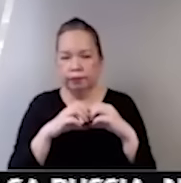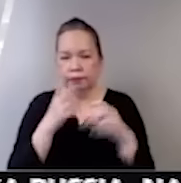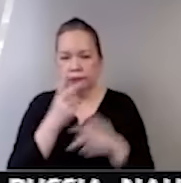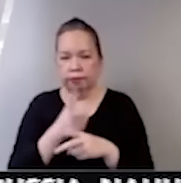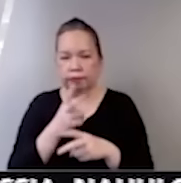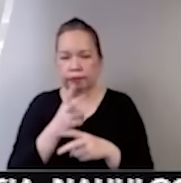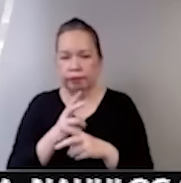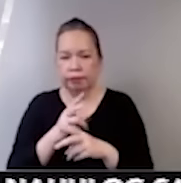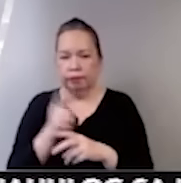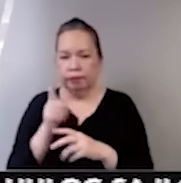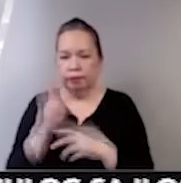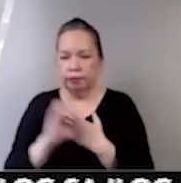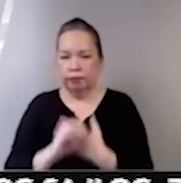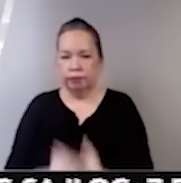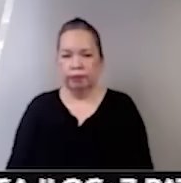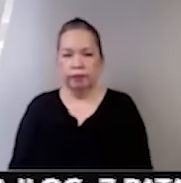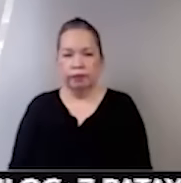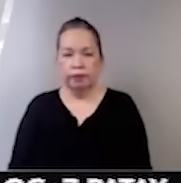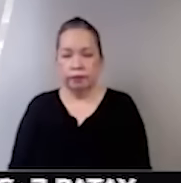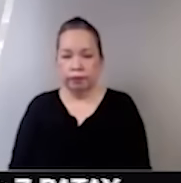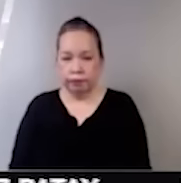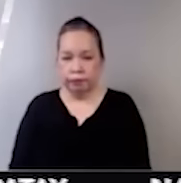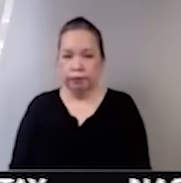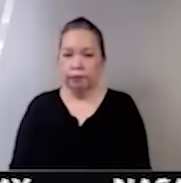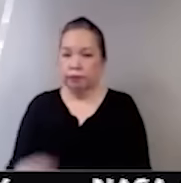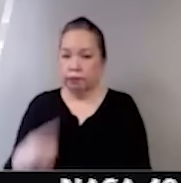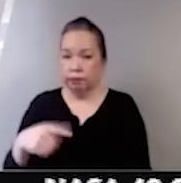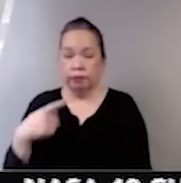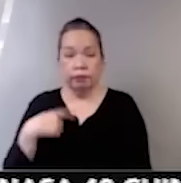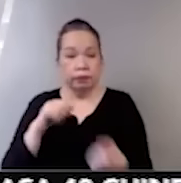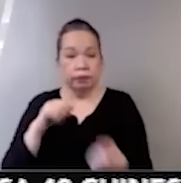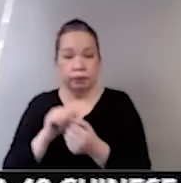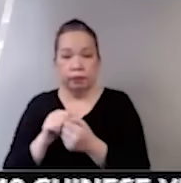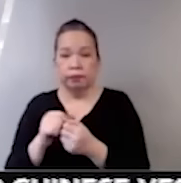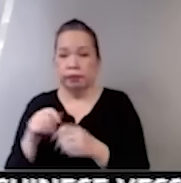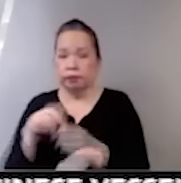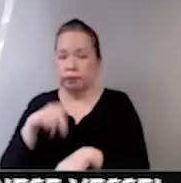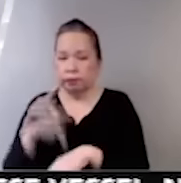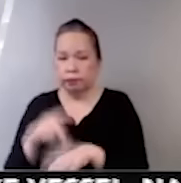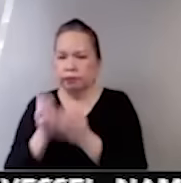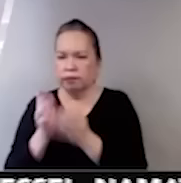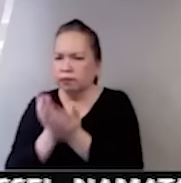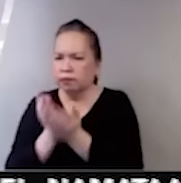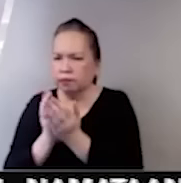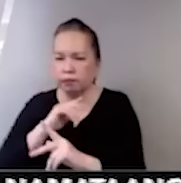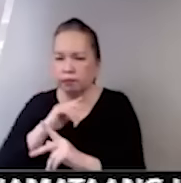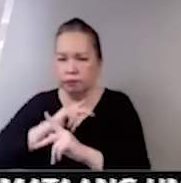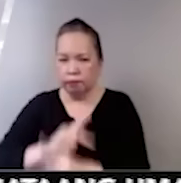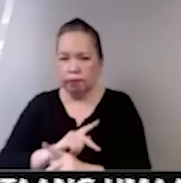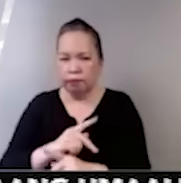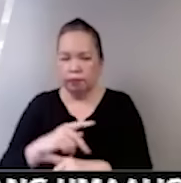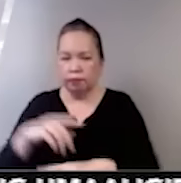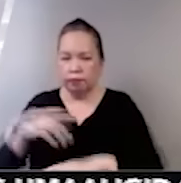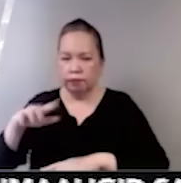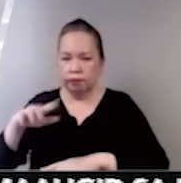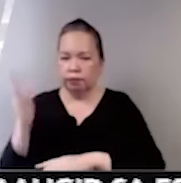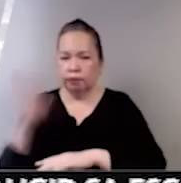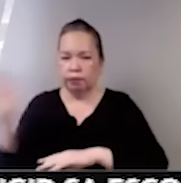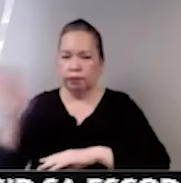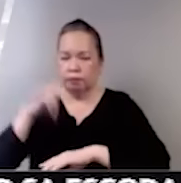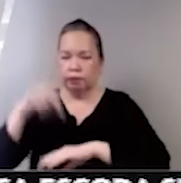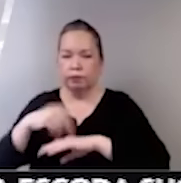ang mga barko ng Pilipinas sa pagbabantay sa ating teritoryo sa West Philippine Sea. Ocean tugboat ito na may water cannon,